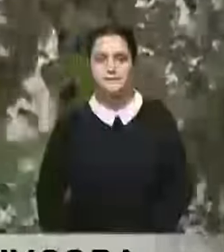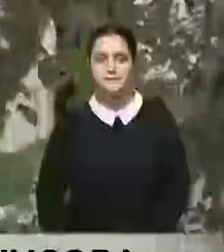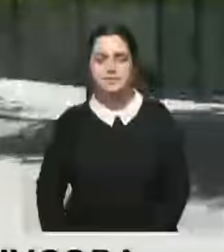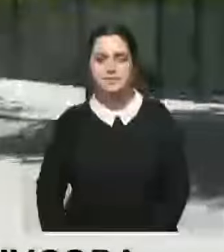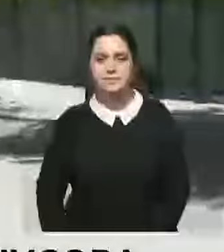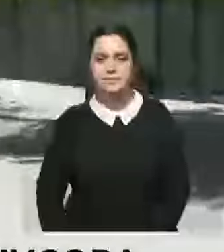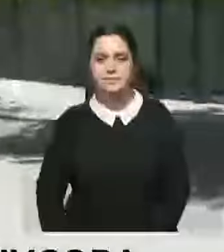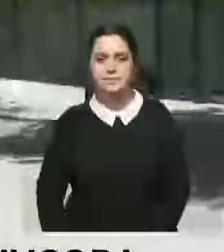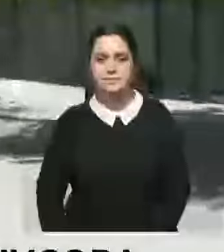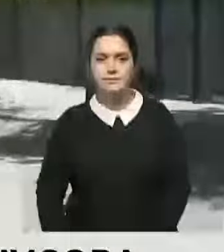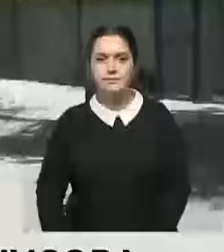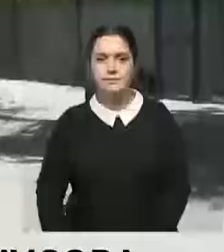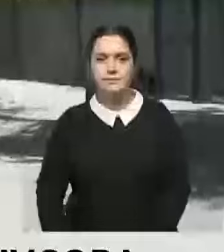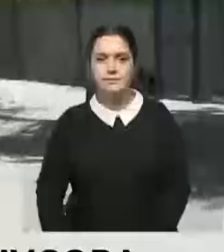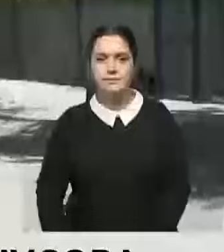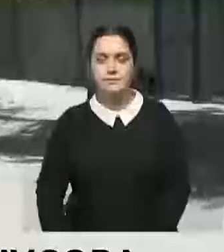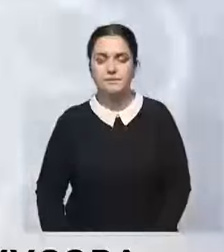Улытау, 24 KZ.